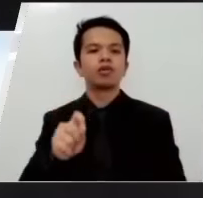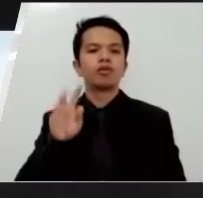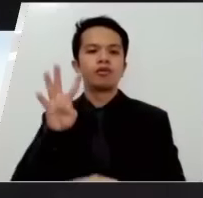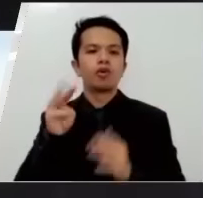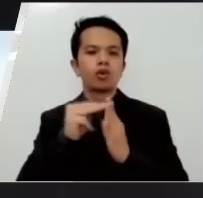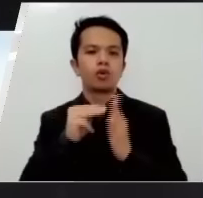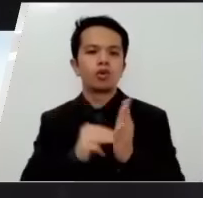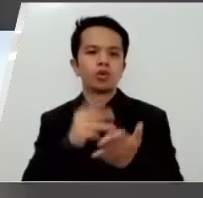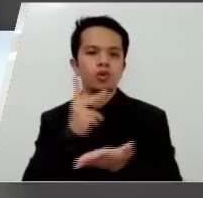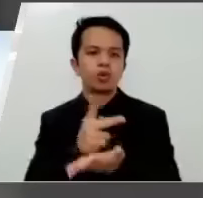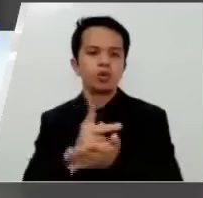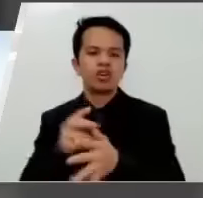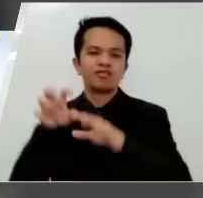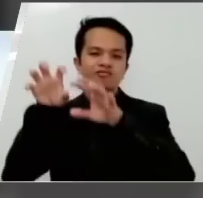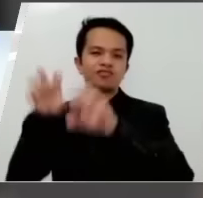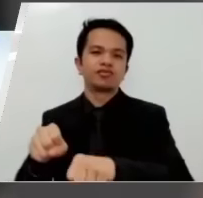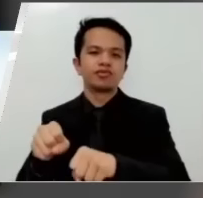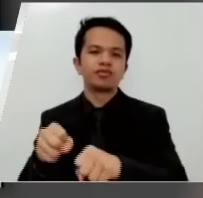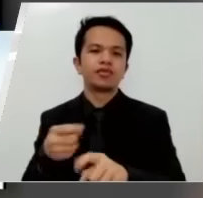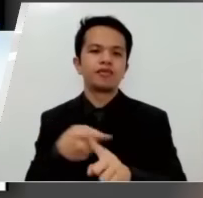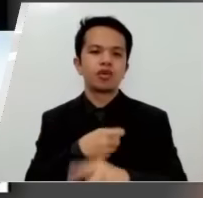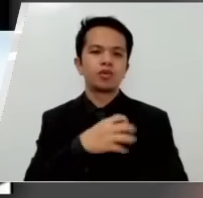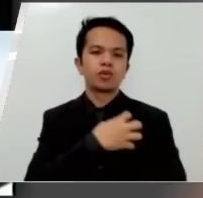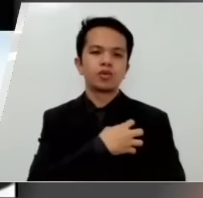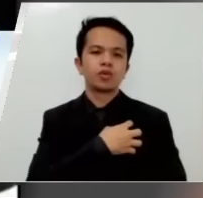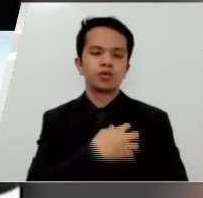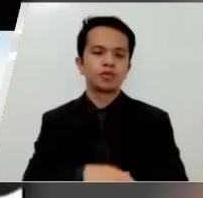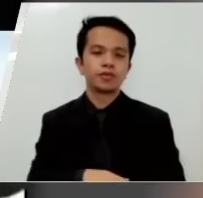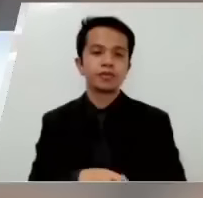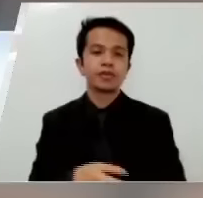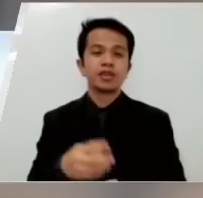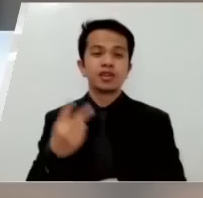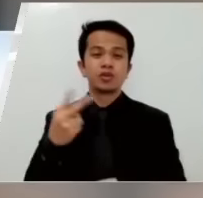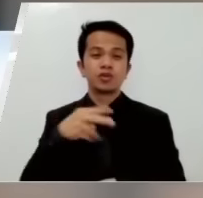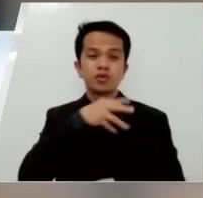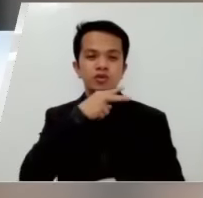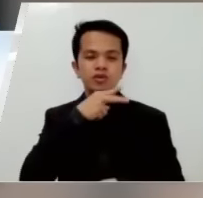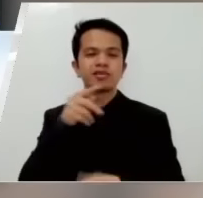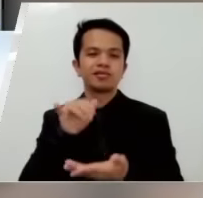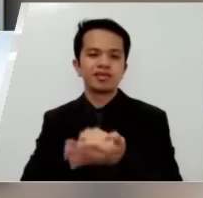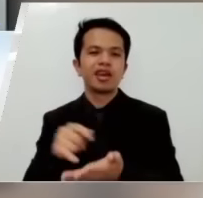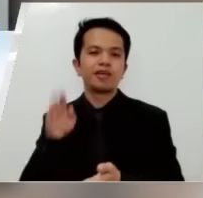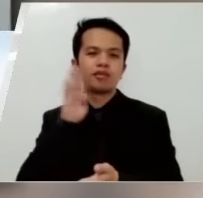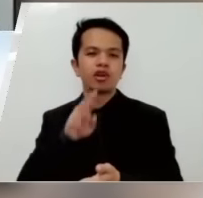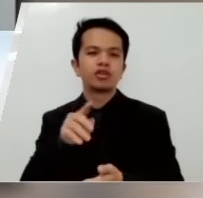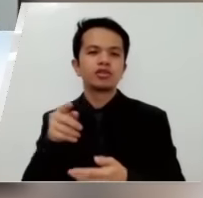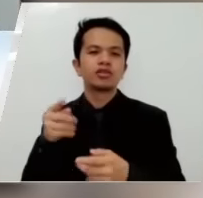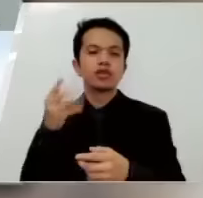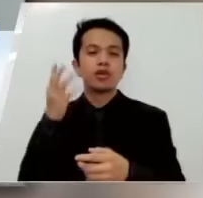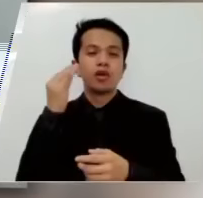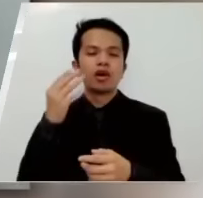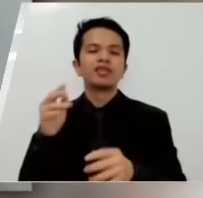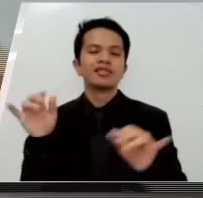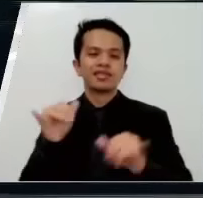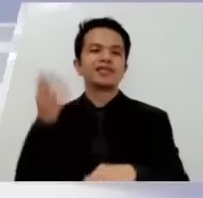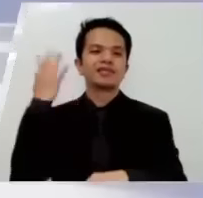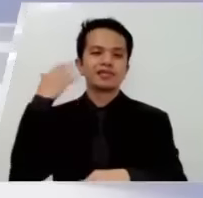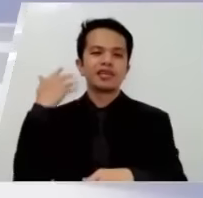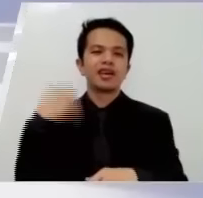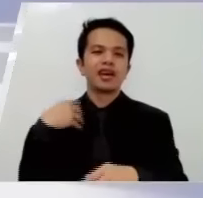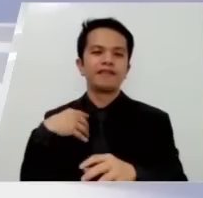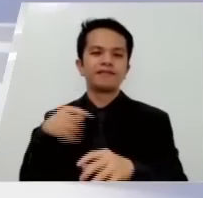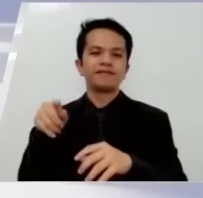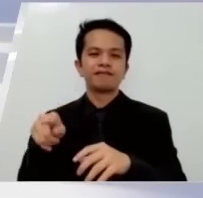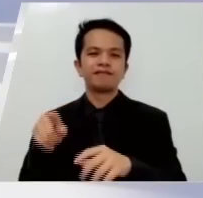nasabat ng mga otoridad. Dalawa sa tatlong suspect ay magkapatid na dati na raw nakulong dahil sa kasong may kinalaman sa illegal na droga. Doon nga